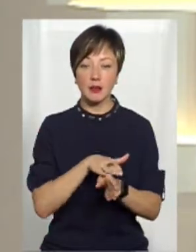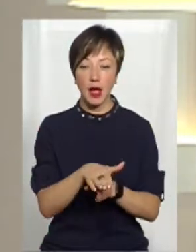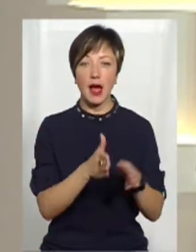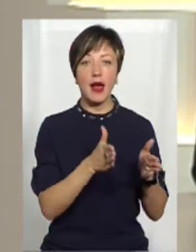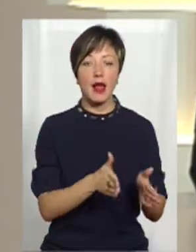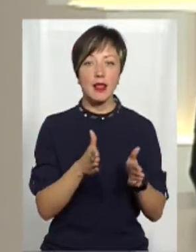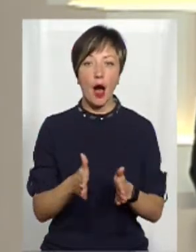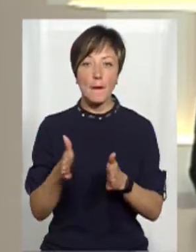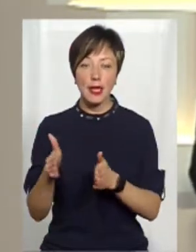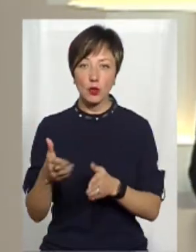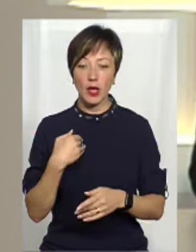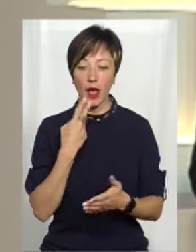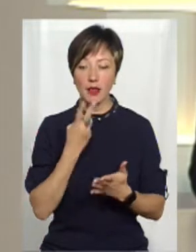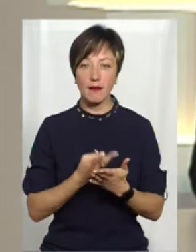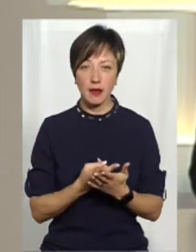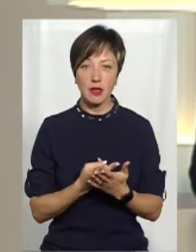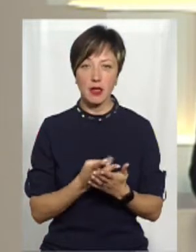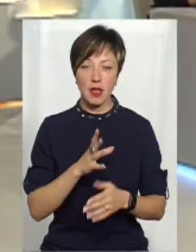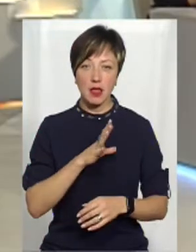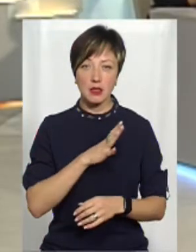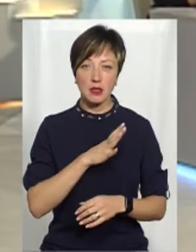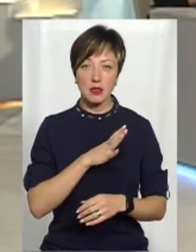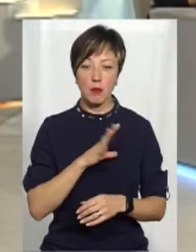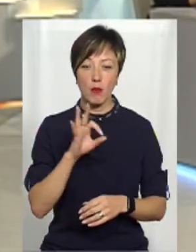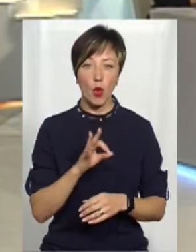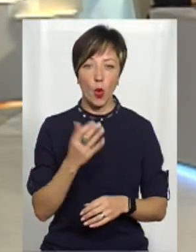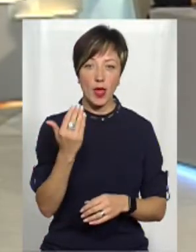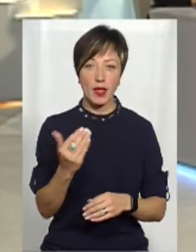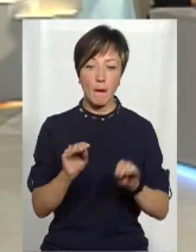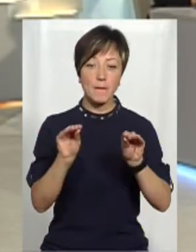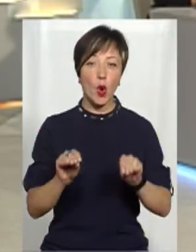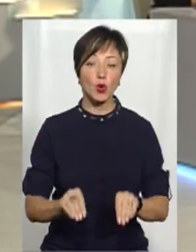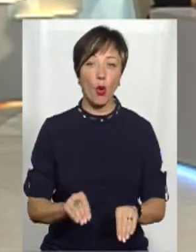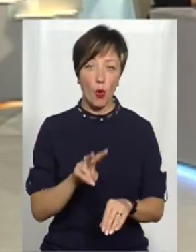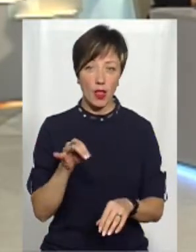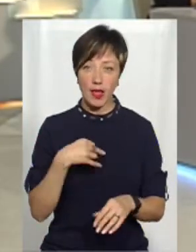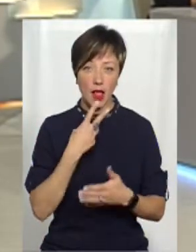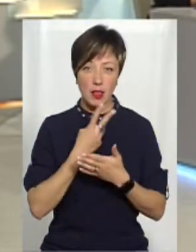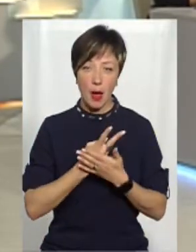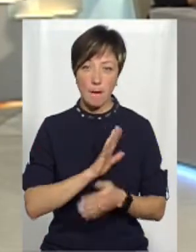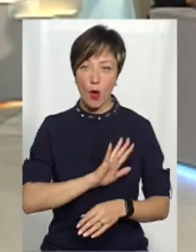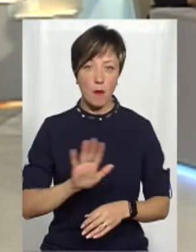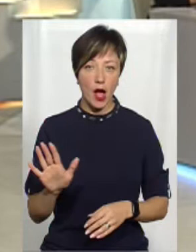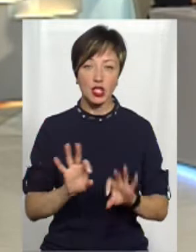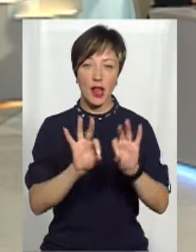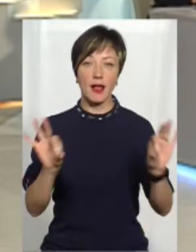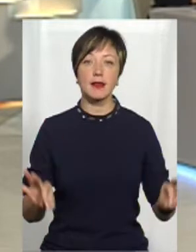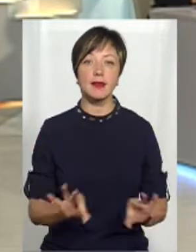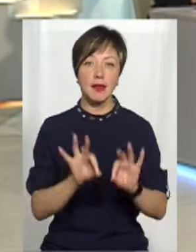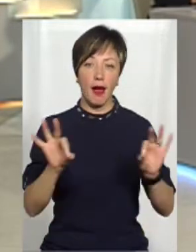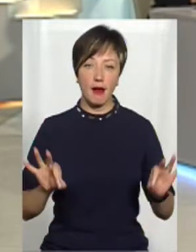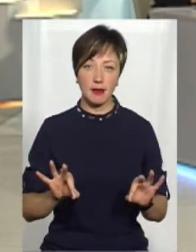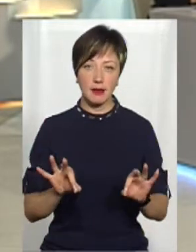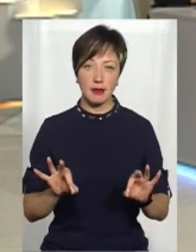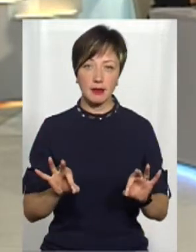дотриманням регламенту. Я дивилася про їхні протоколи, і я не побачила ніяких